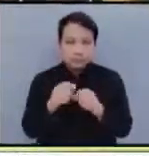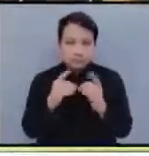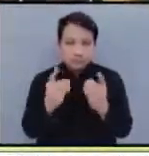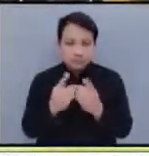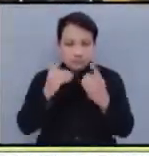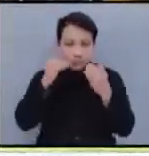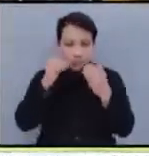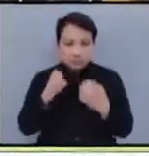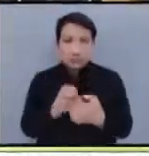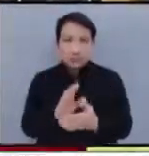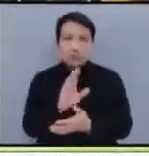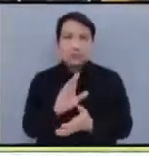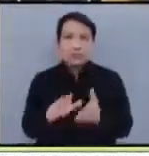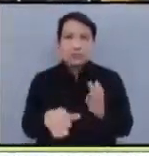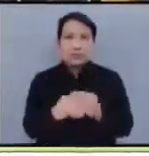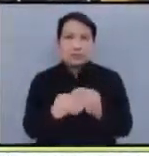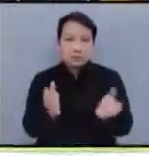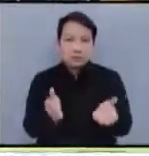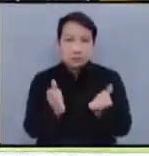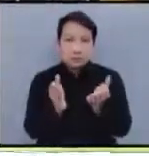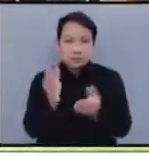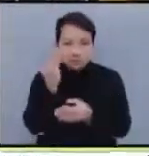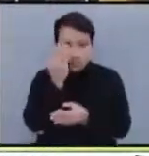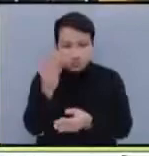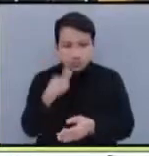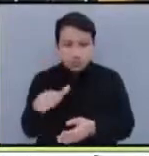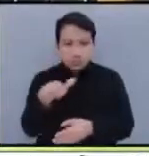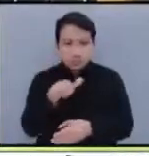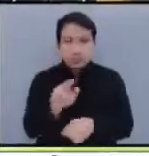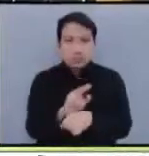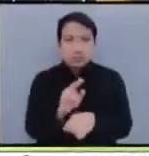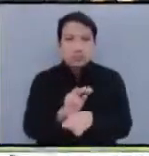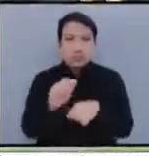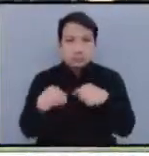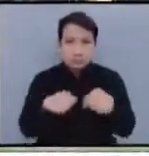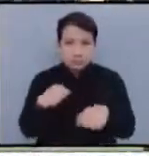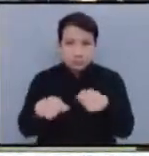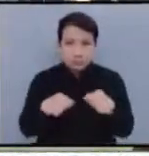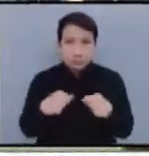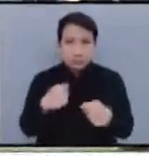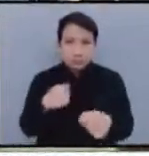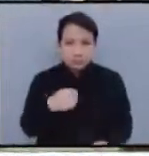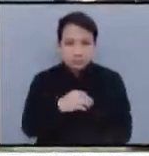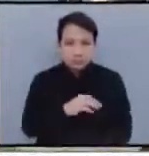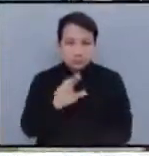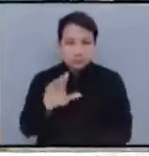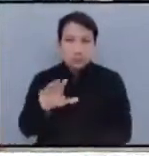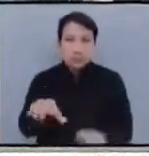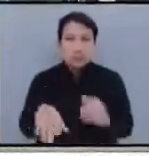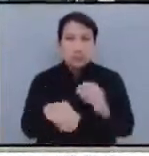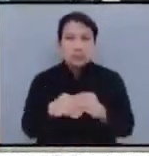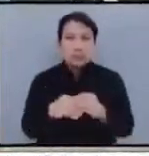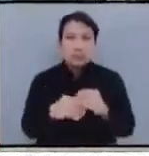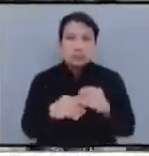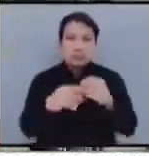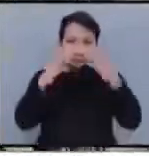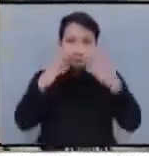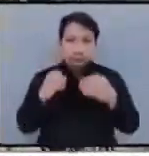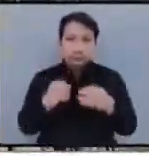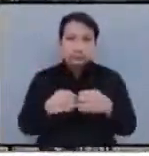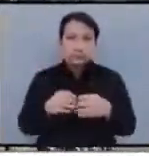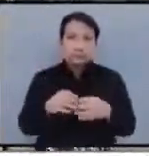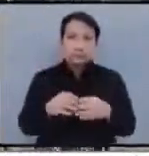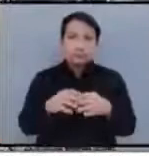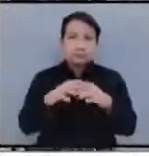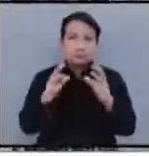Katunayan, isinusulong ng ahensya ang paggamit ng bisikleta para sa mga empleyado nito kasabay ng paggunita ng World Car Free Day